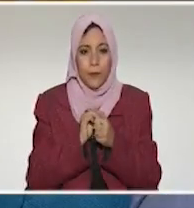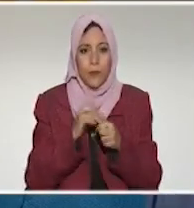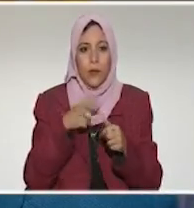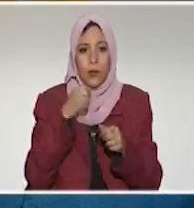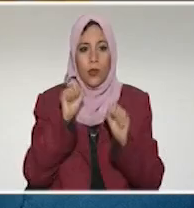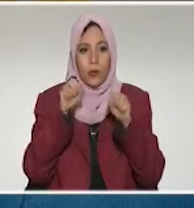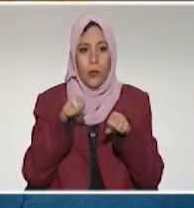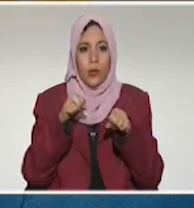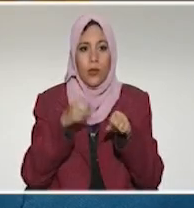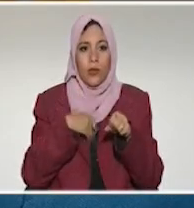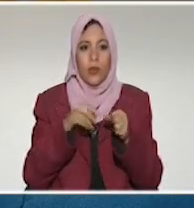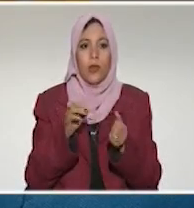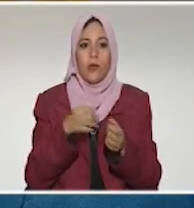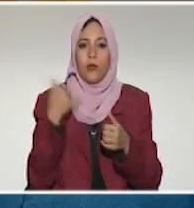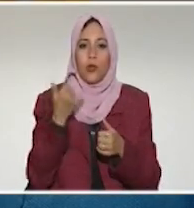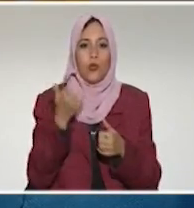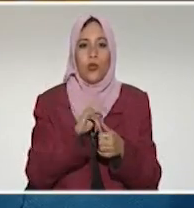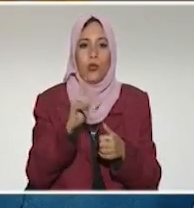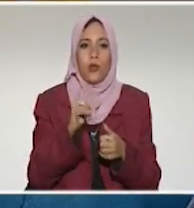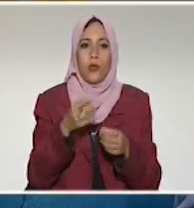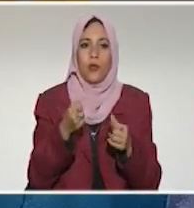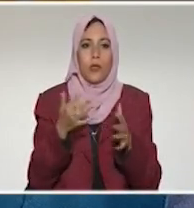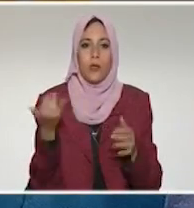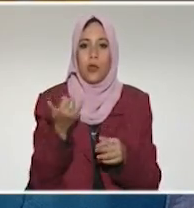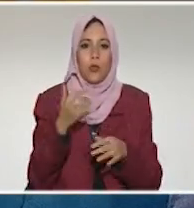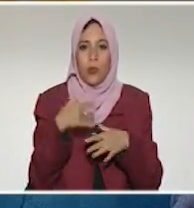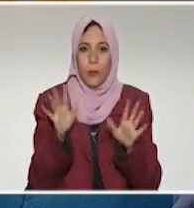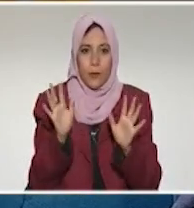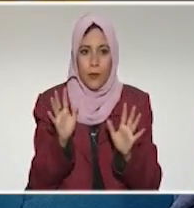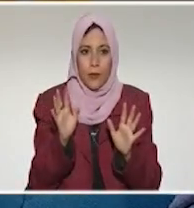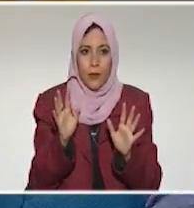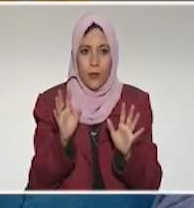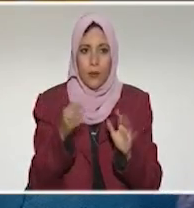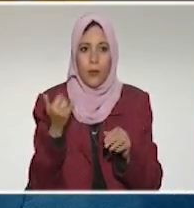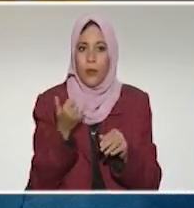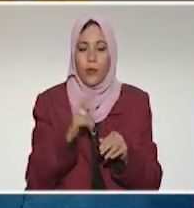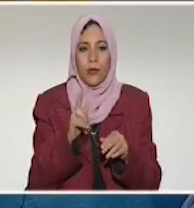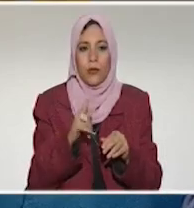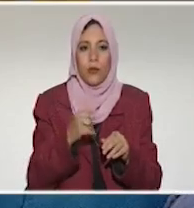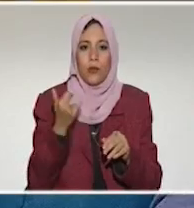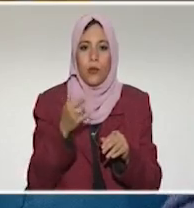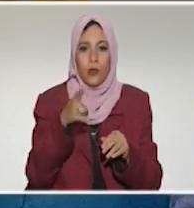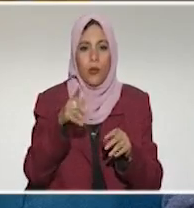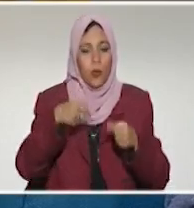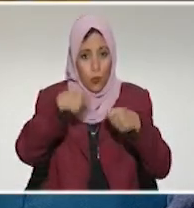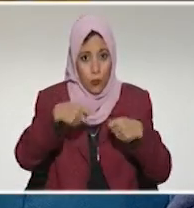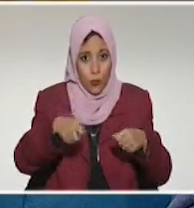قلت له طب مش مهم بقى كانت الفلوس دي، يعني الفلوس اللي انت تقول